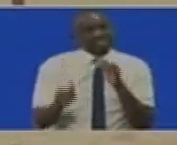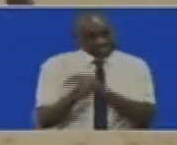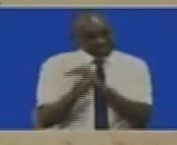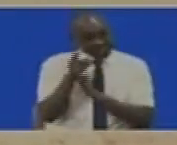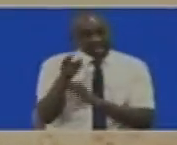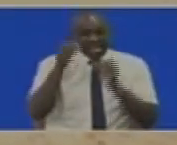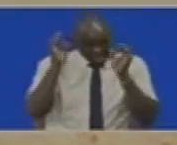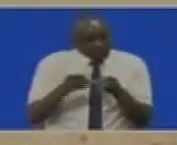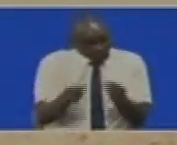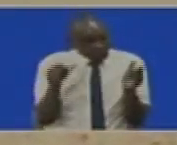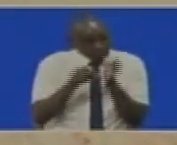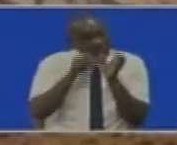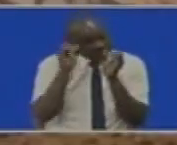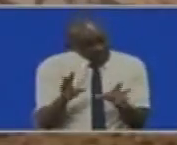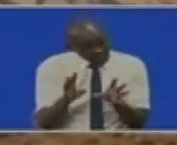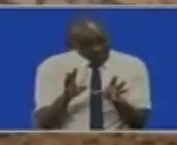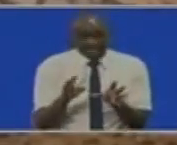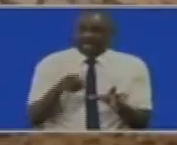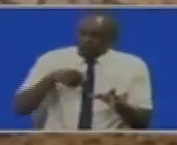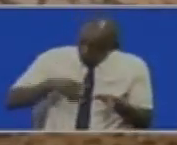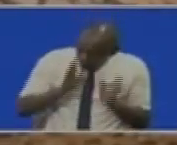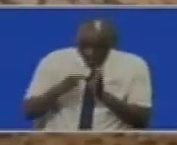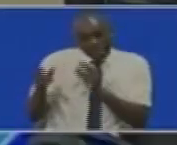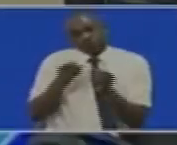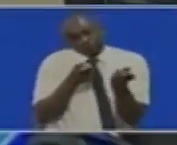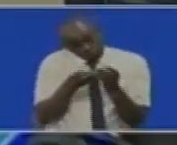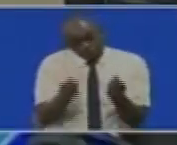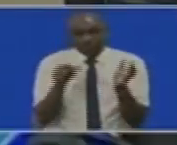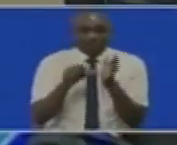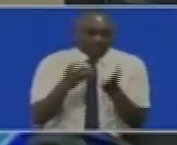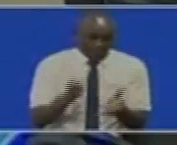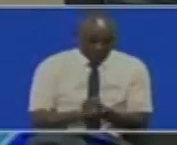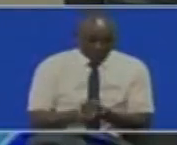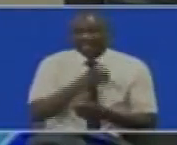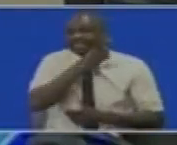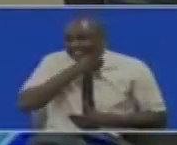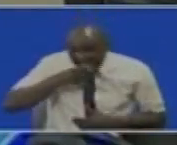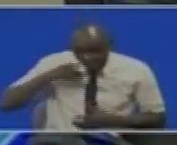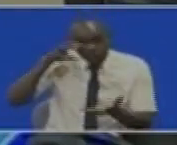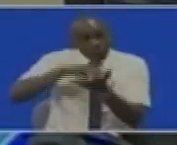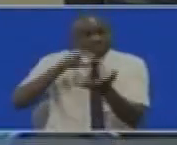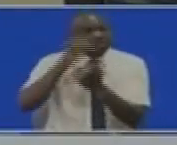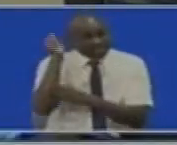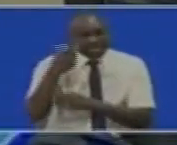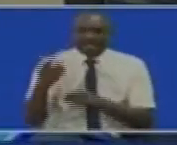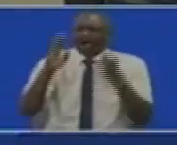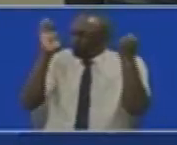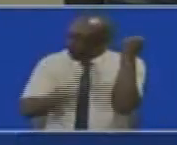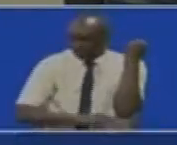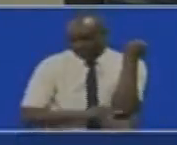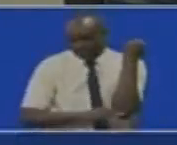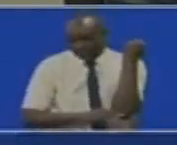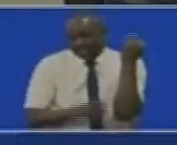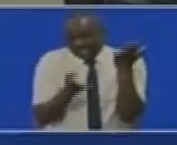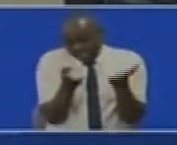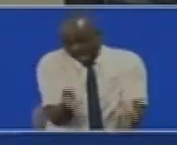lisipatikane moja kwa moja, ila njia zipo za kudhibiti hali. Drought conditions in Kenya are worse now at the